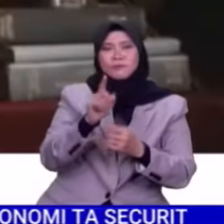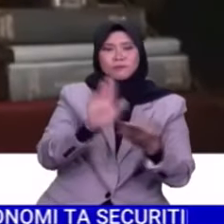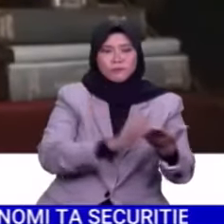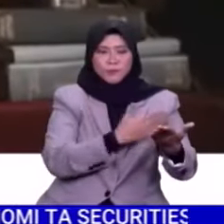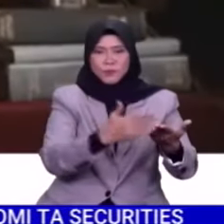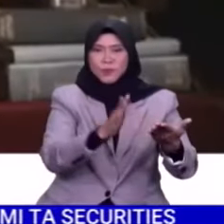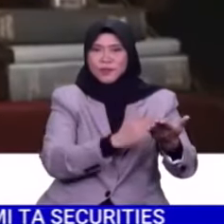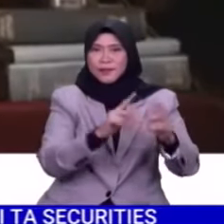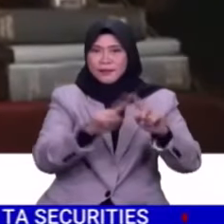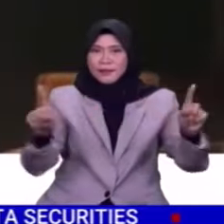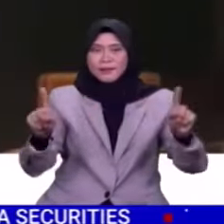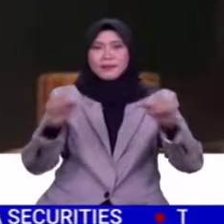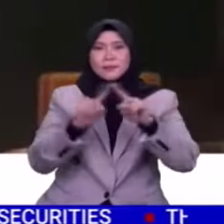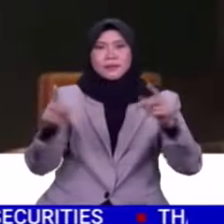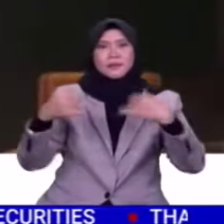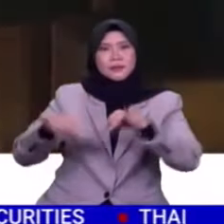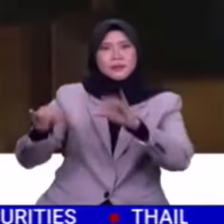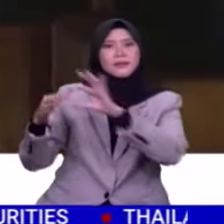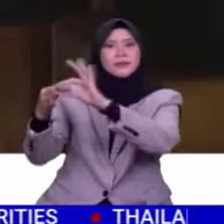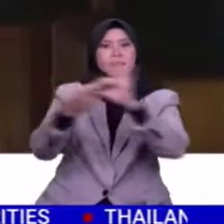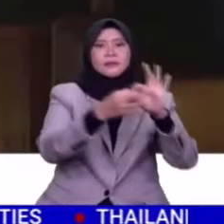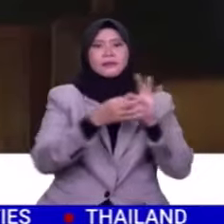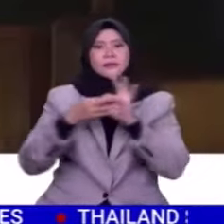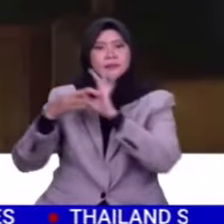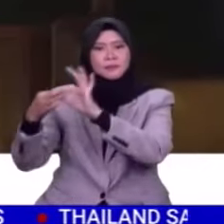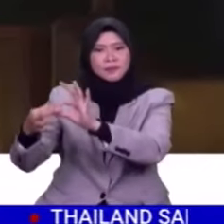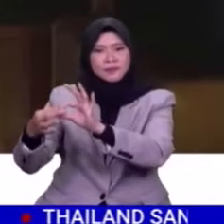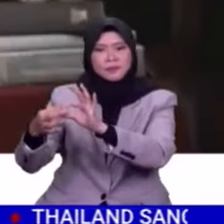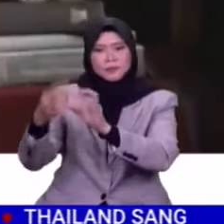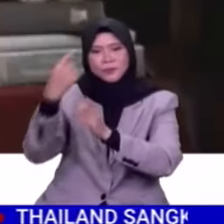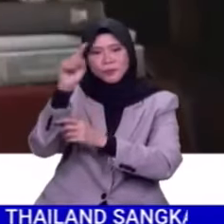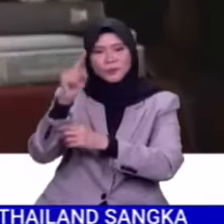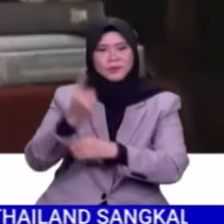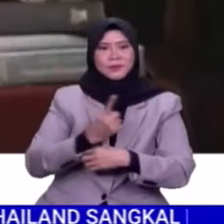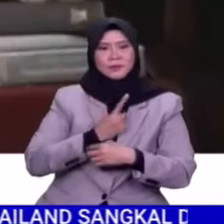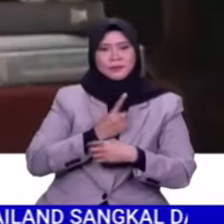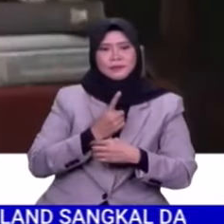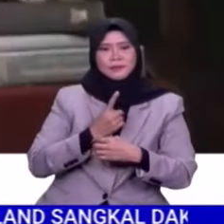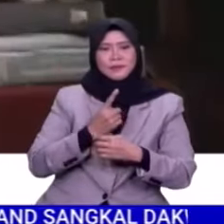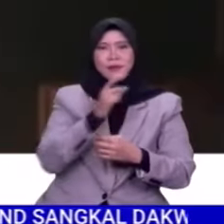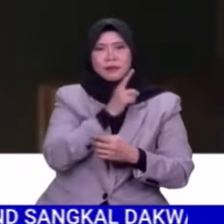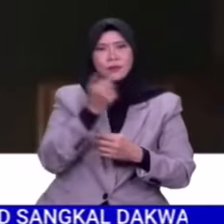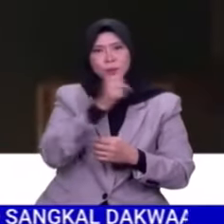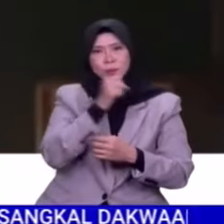muzik, namun masih dapat bekerjasama baik melalui single tersebut.